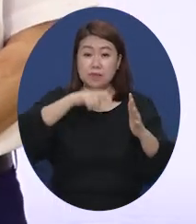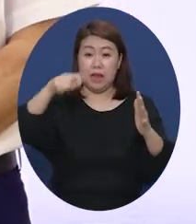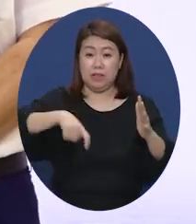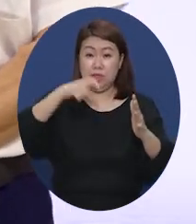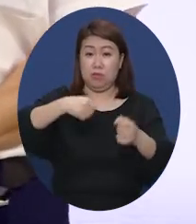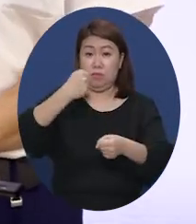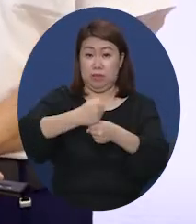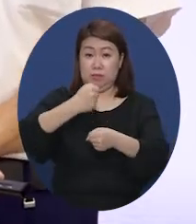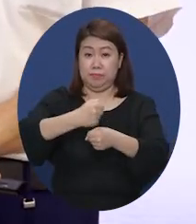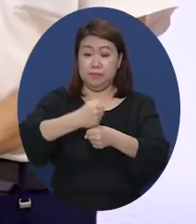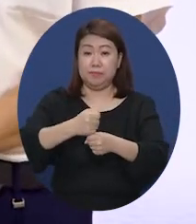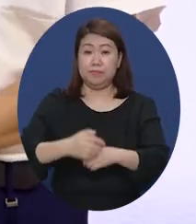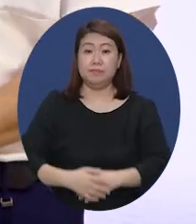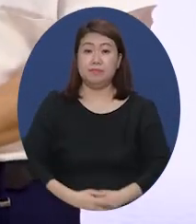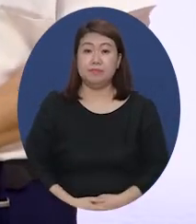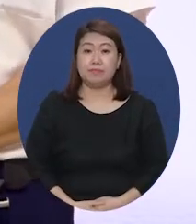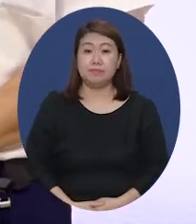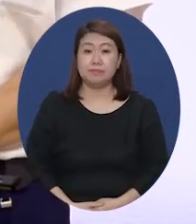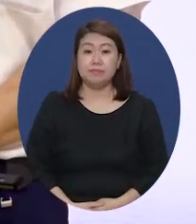우림에서 생산되기도 합니다.